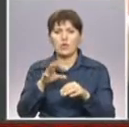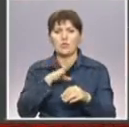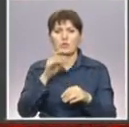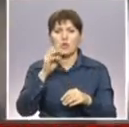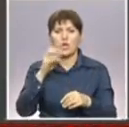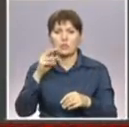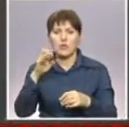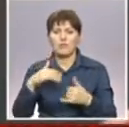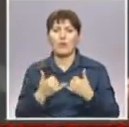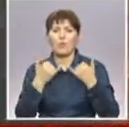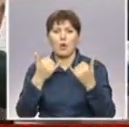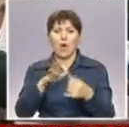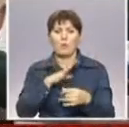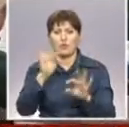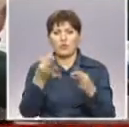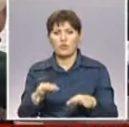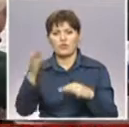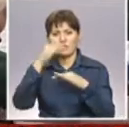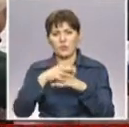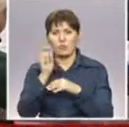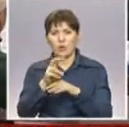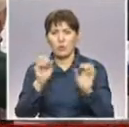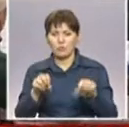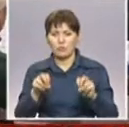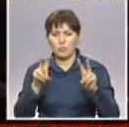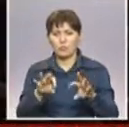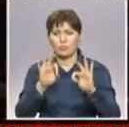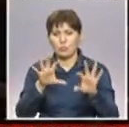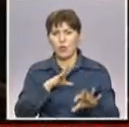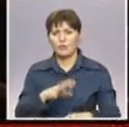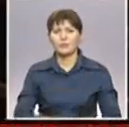Тұяқ Шамиловқа арналған өнер кешіне барса болады. Бақтияр Талғатұлы, Алматы телеарнасы.